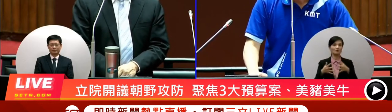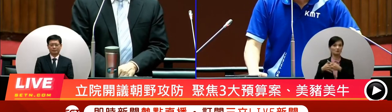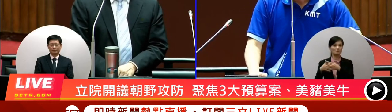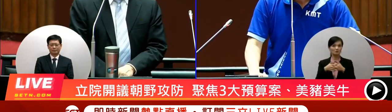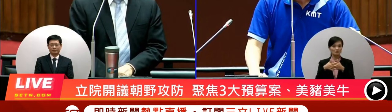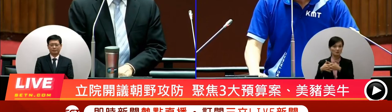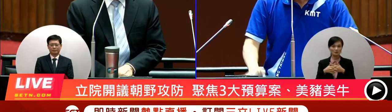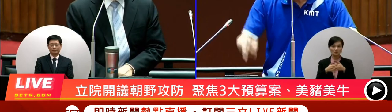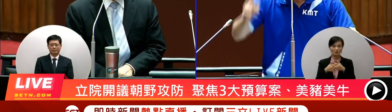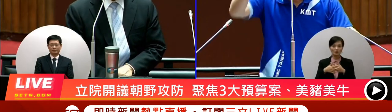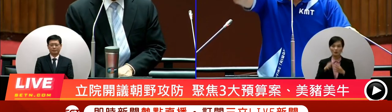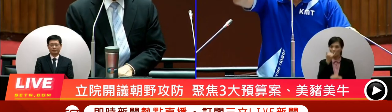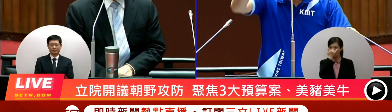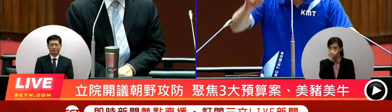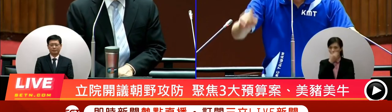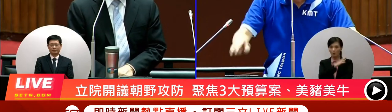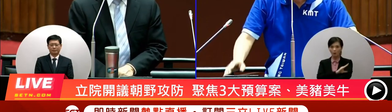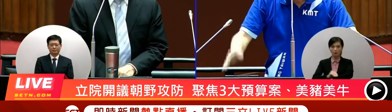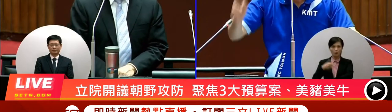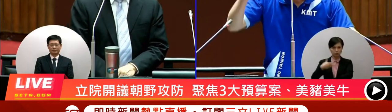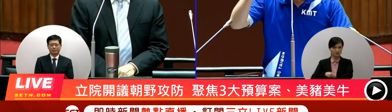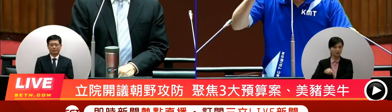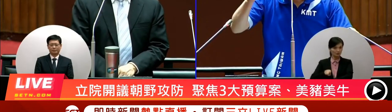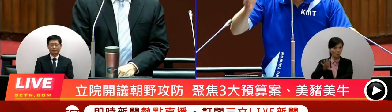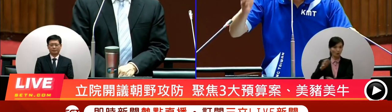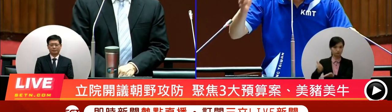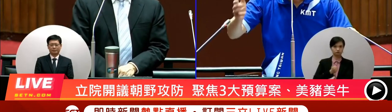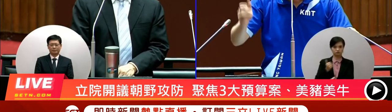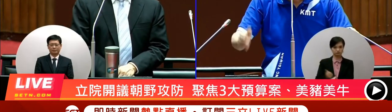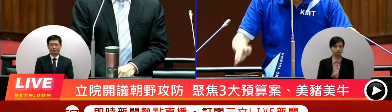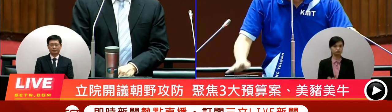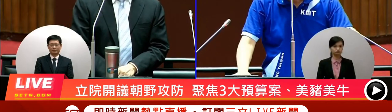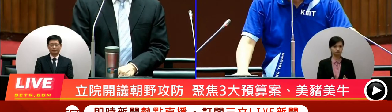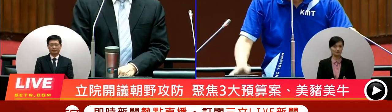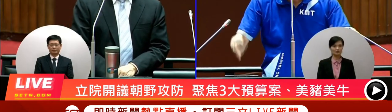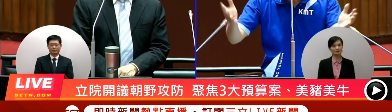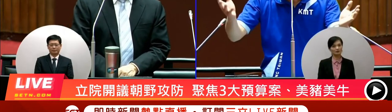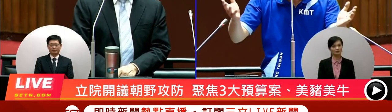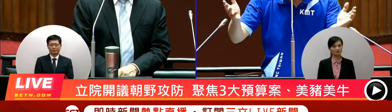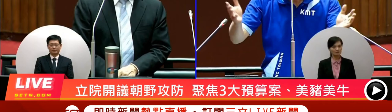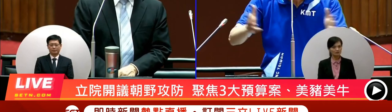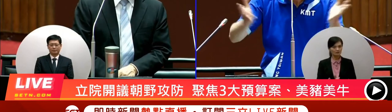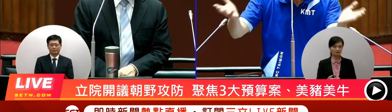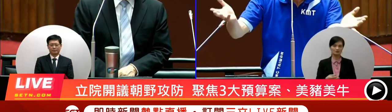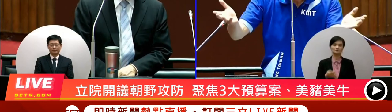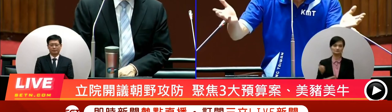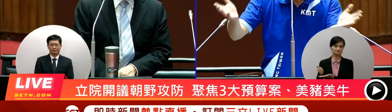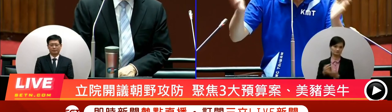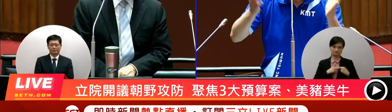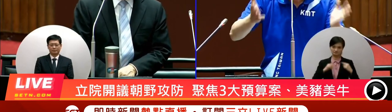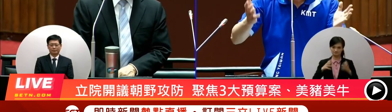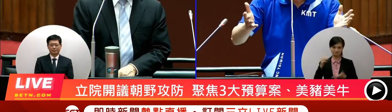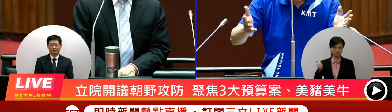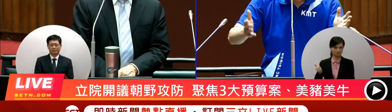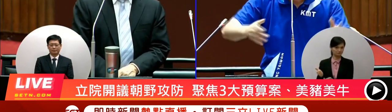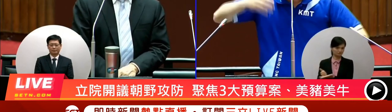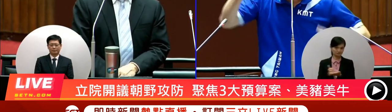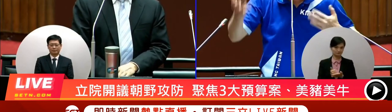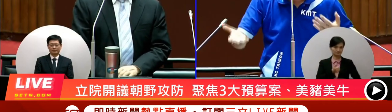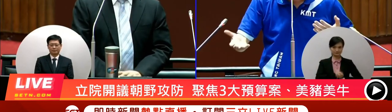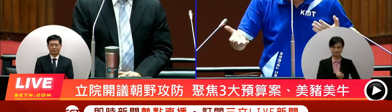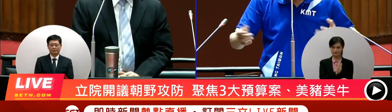的美猪，这是我们第一个诉求，要到院咨文报告讲清楚，我们给他机会来讲清楚